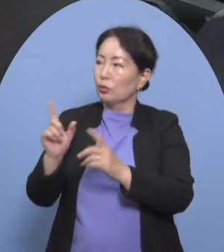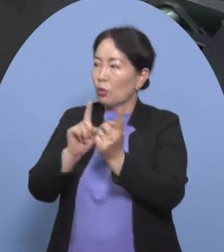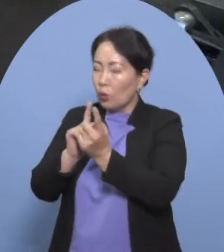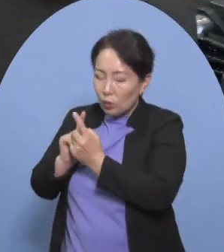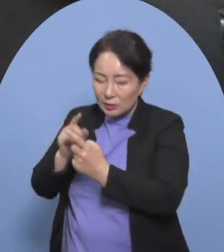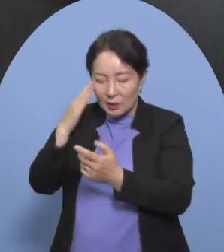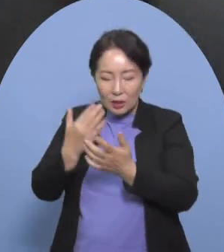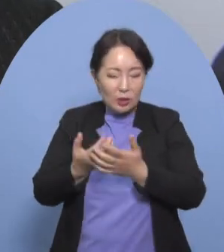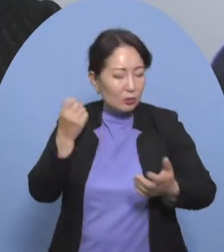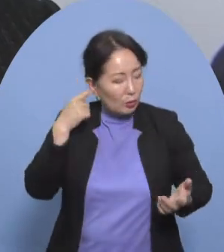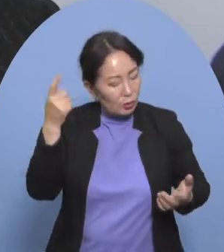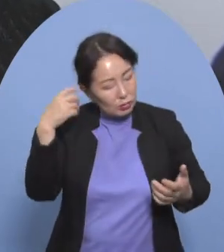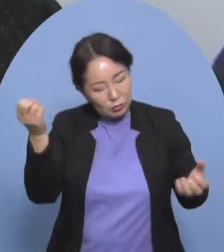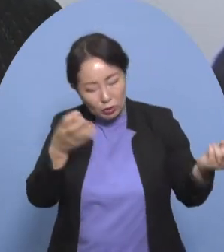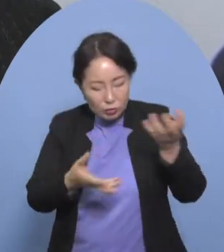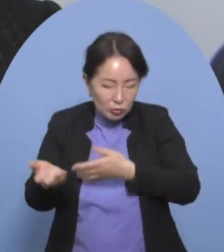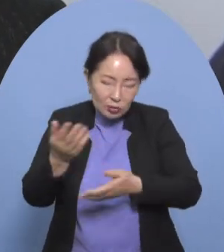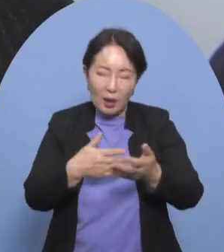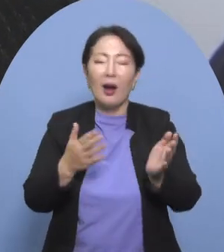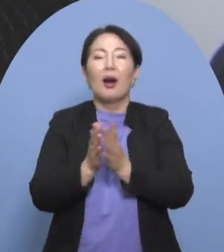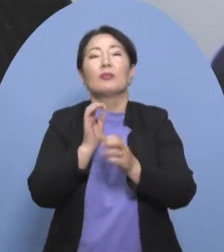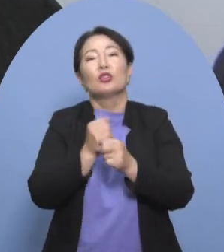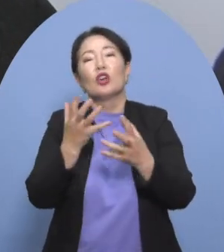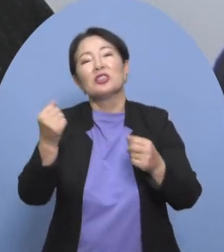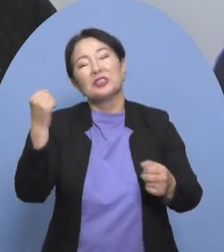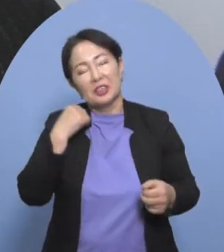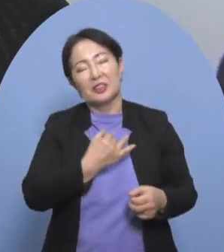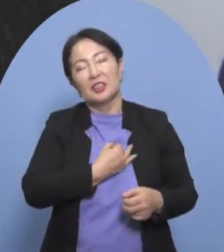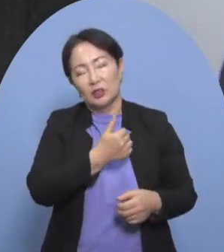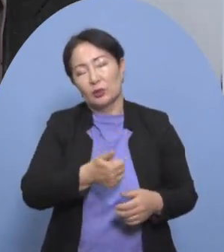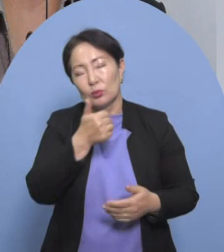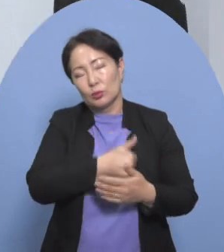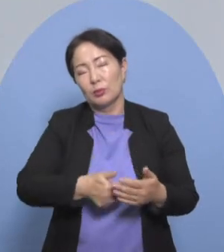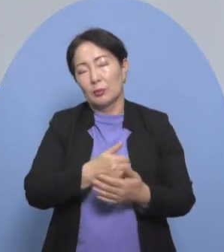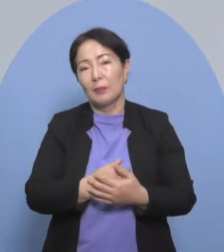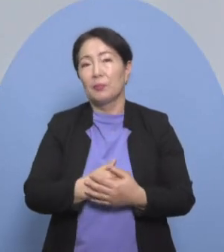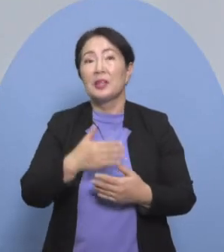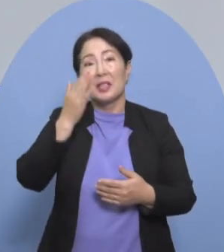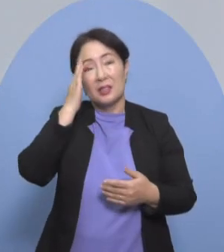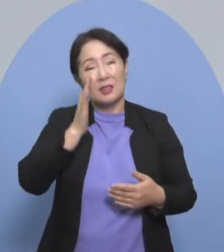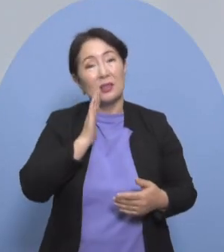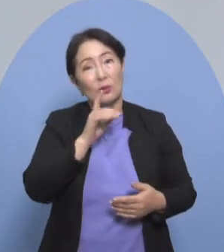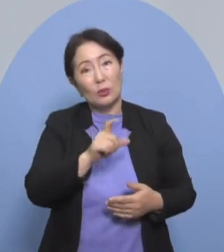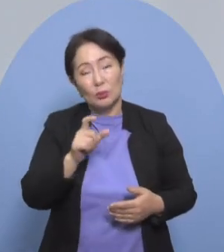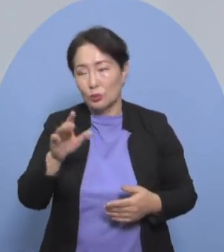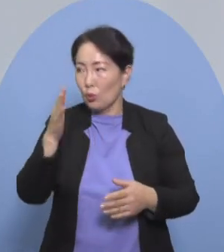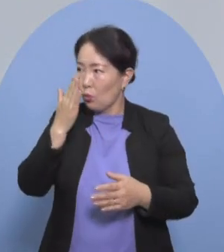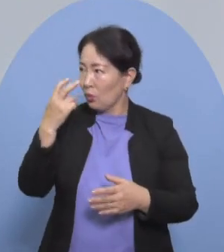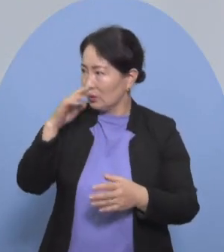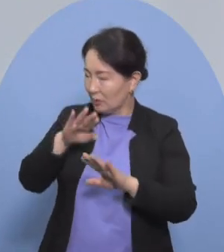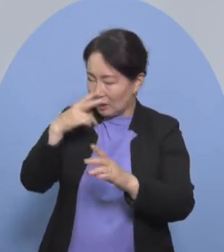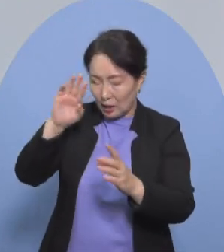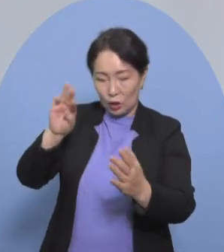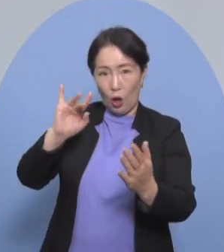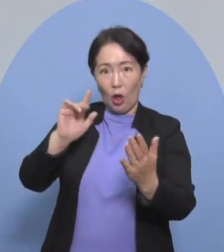уулзч санал болгоо солилцоод хамтраад ажиллавал одоо олон зүйлийг хийж чадна гэдэг итгэл дүүрэн байна. Өөрөөр эцэг эхчүүд гэдэг бол хүүхдийн өмнө бол тойл байдаг. Тийм